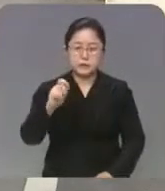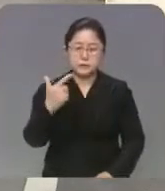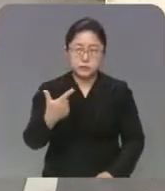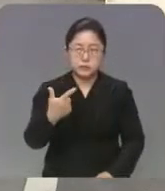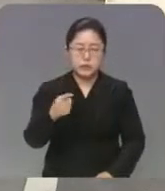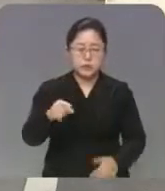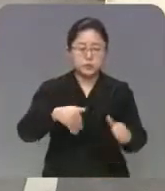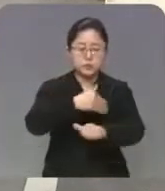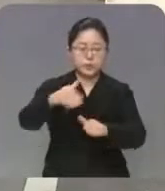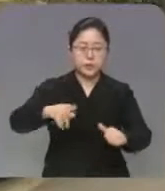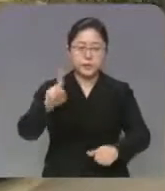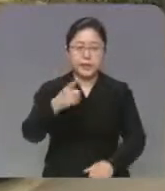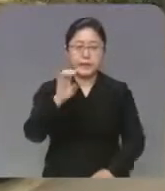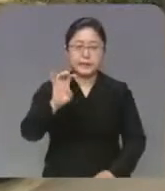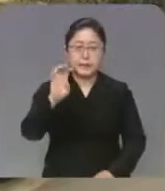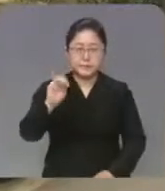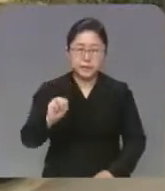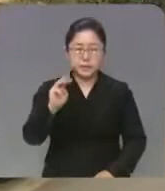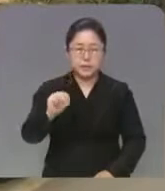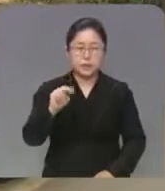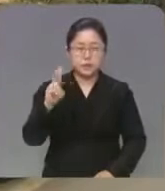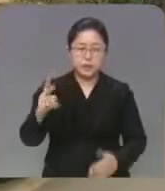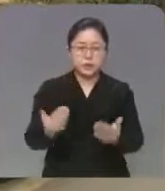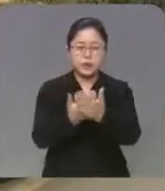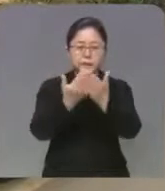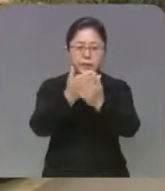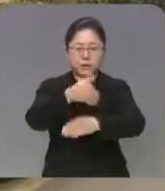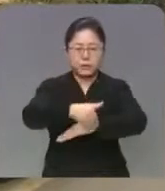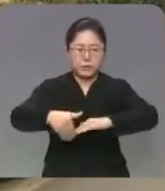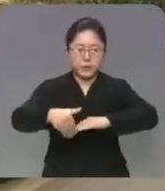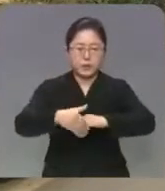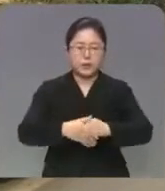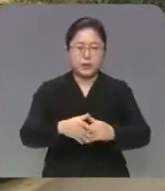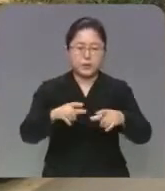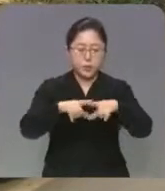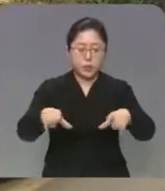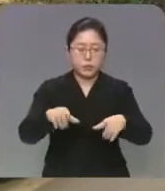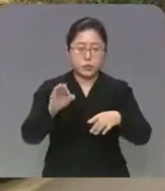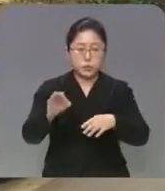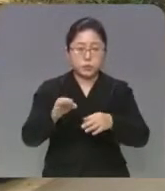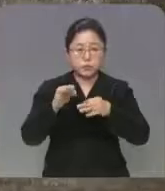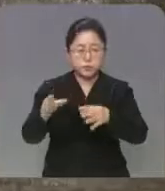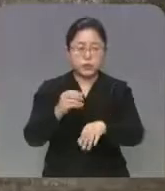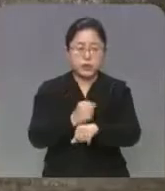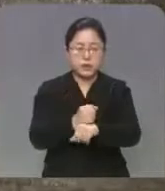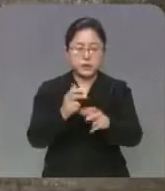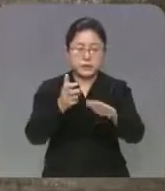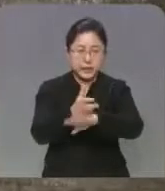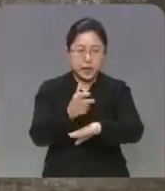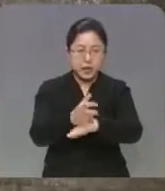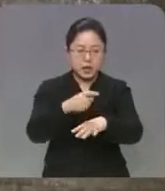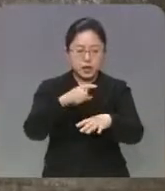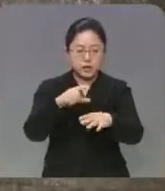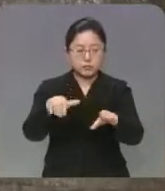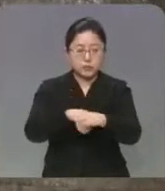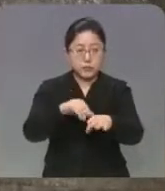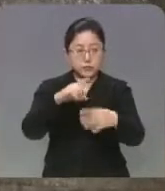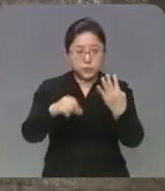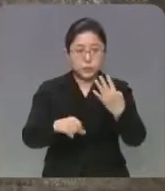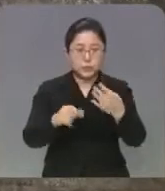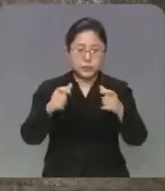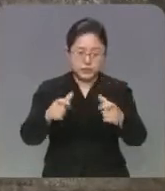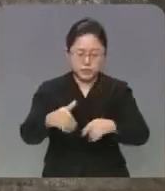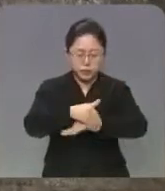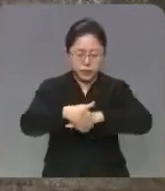이 일대 140만 제곱미터를 개발하기로 했습니다. 민간 자본을 끌어들여 자동차와 문화 콘텐츠 등 지역